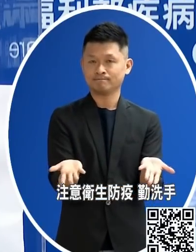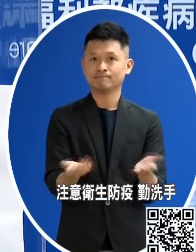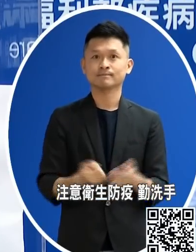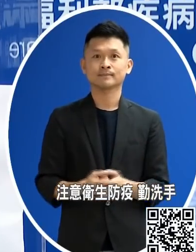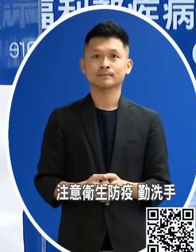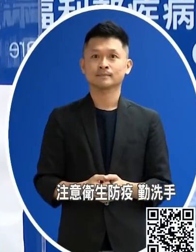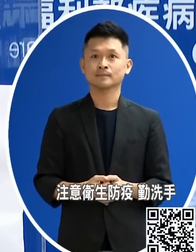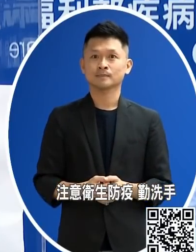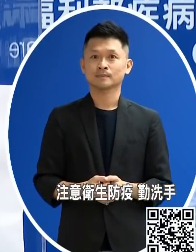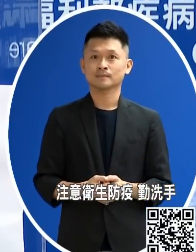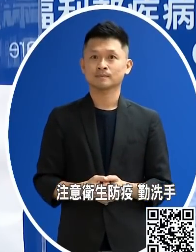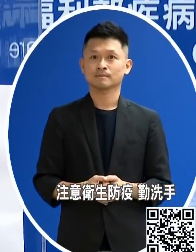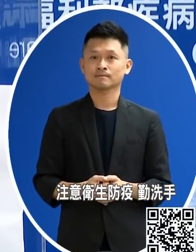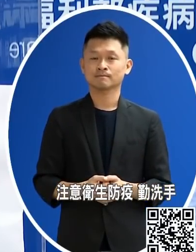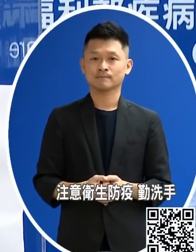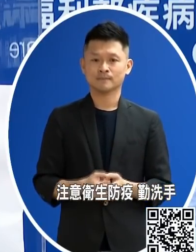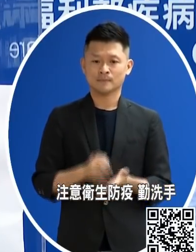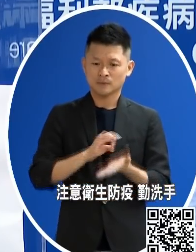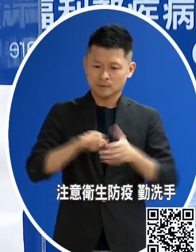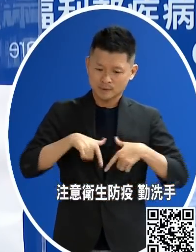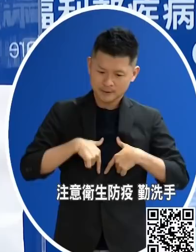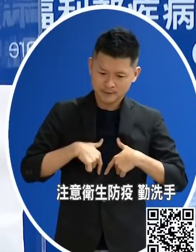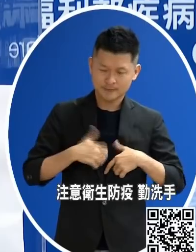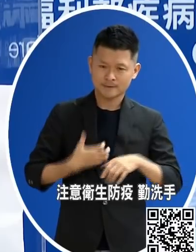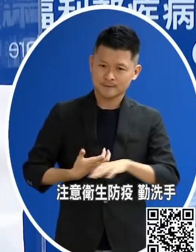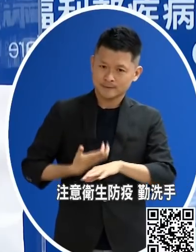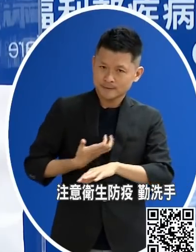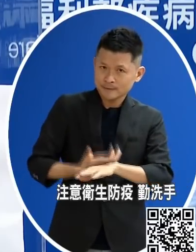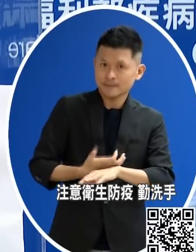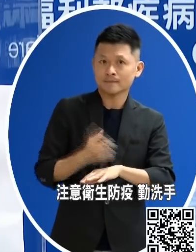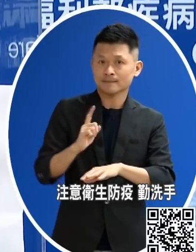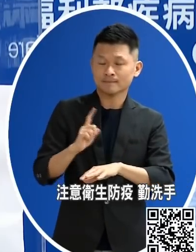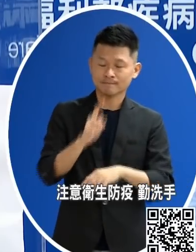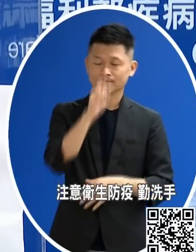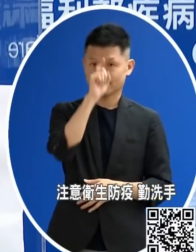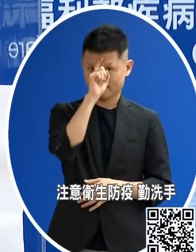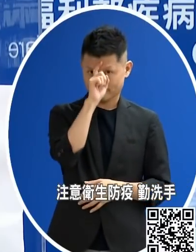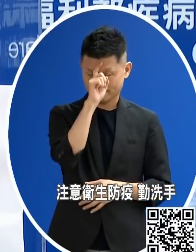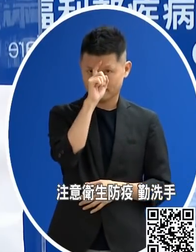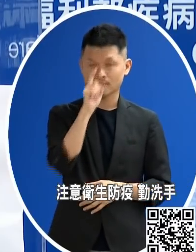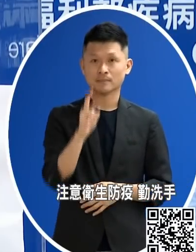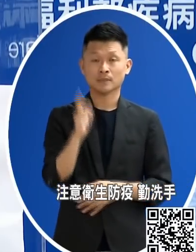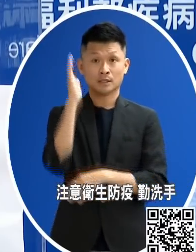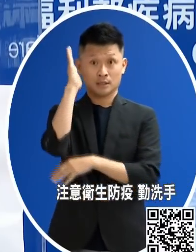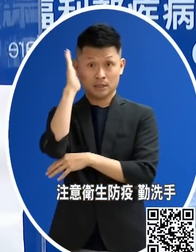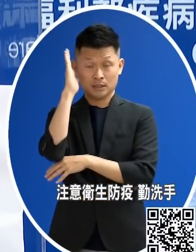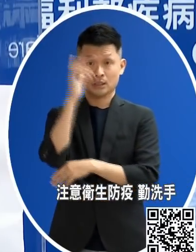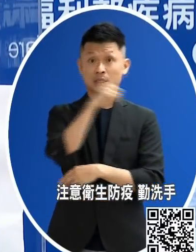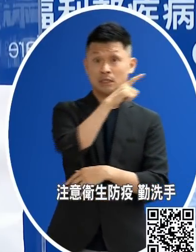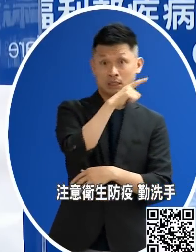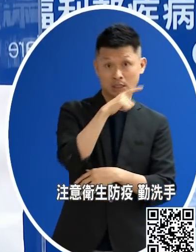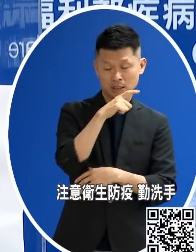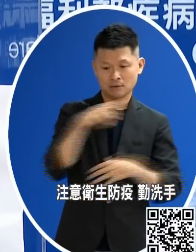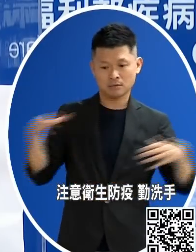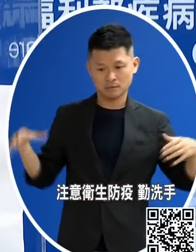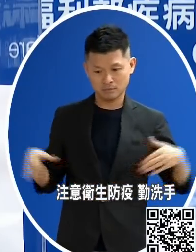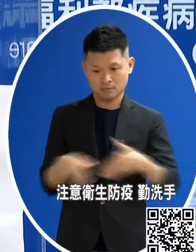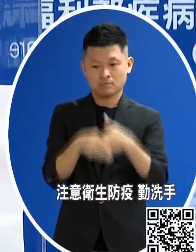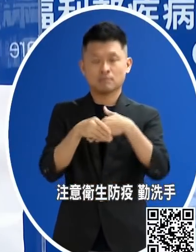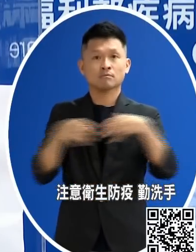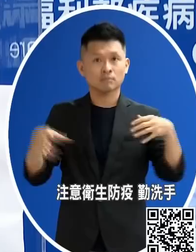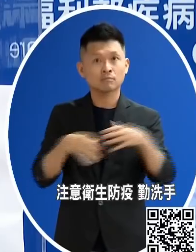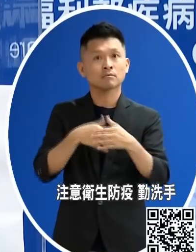个就是说的一个用心，那我们还是期待这个公部门跟私部门一起合